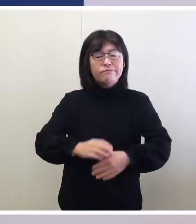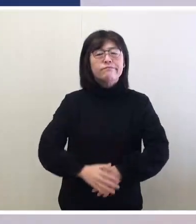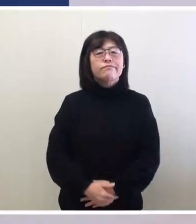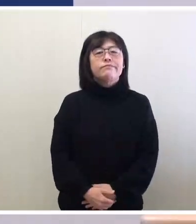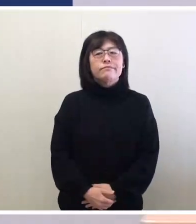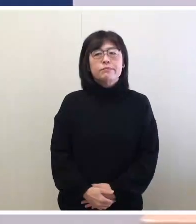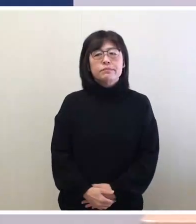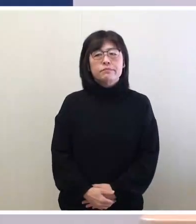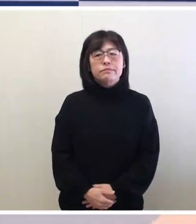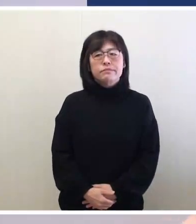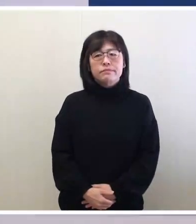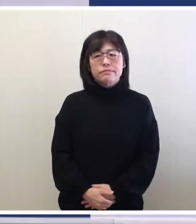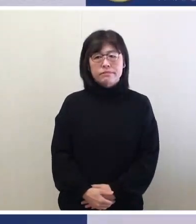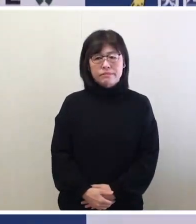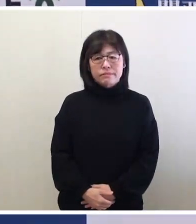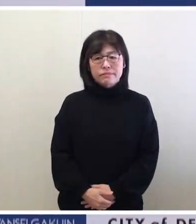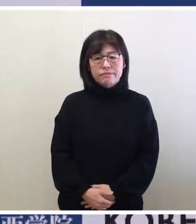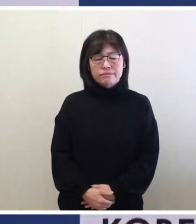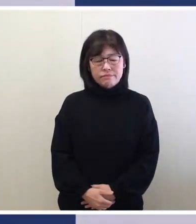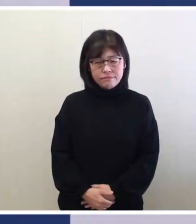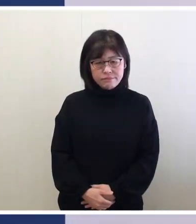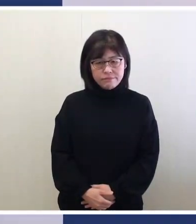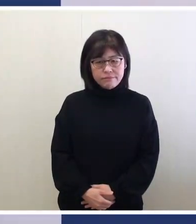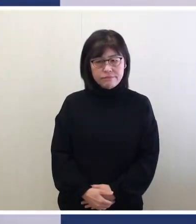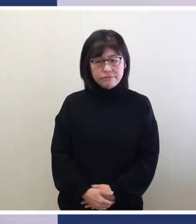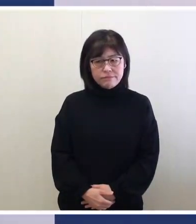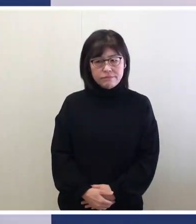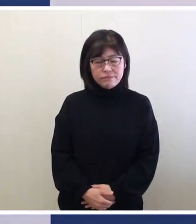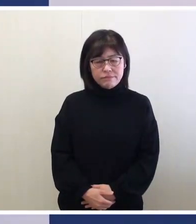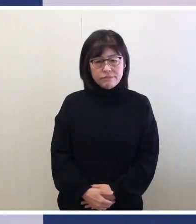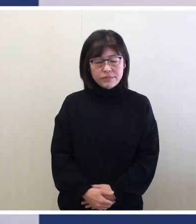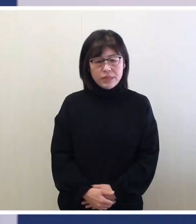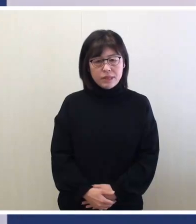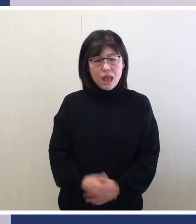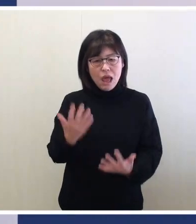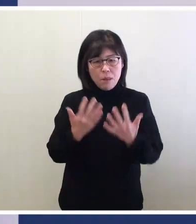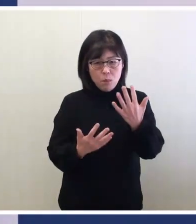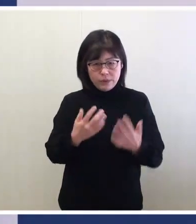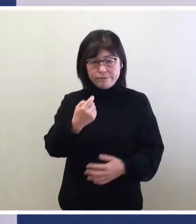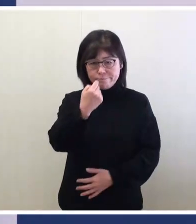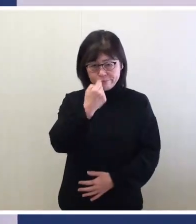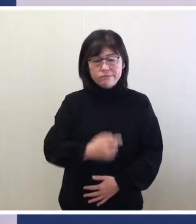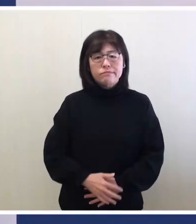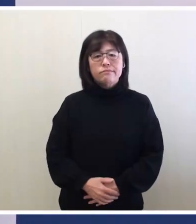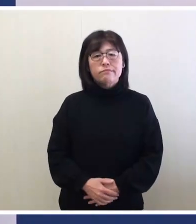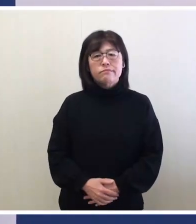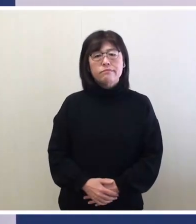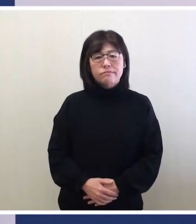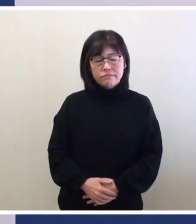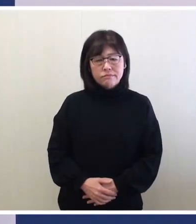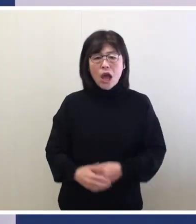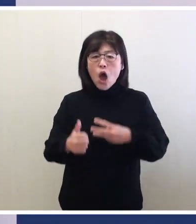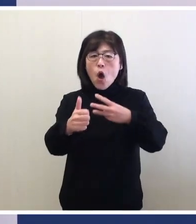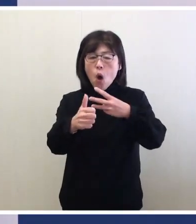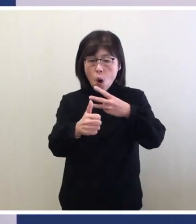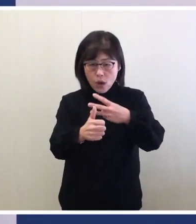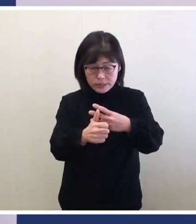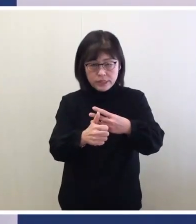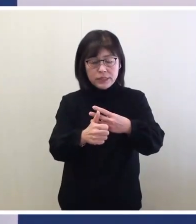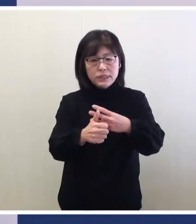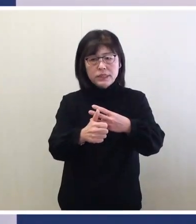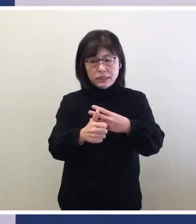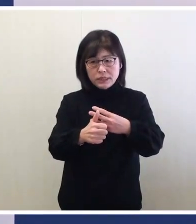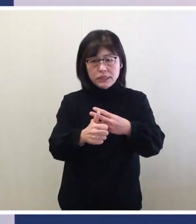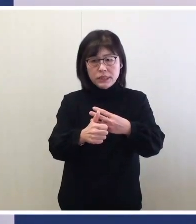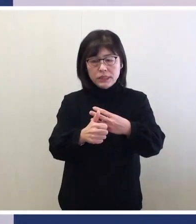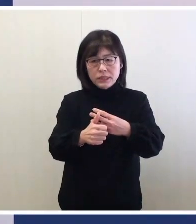ます。森学長、よろしくお願いいたします。 関西学院大学学長の森康俊です。本学の王子キャン